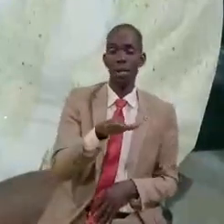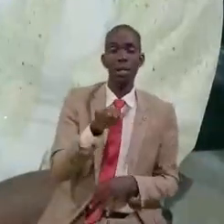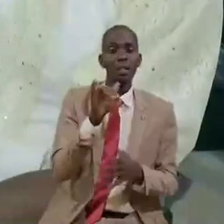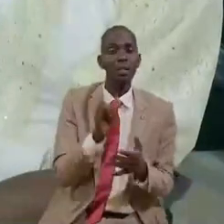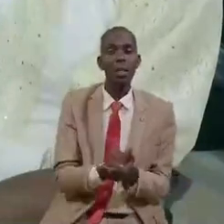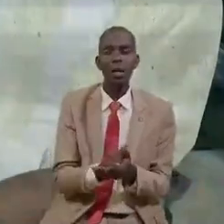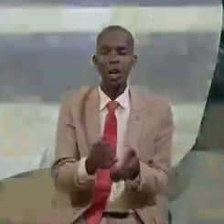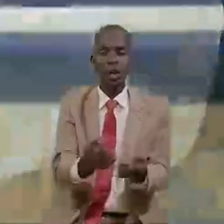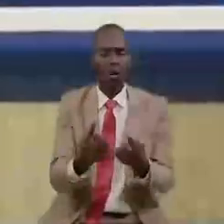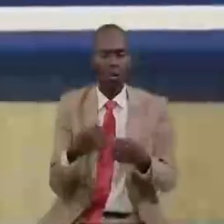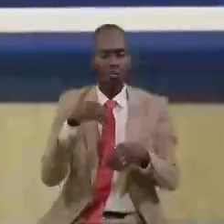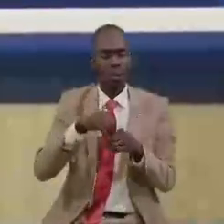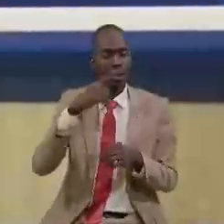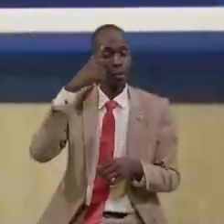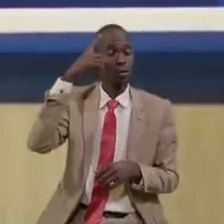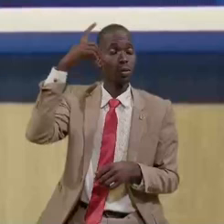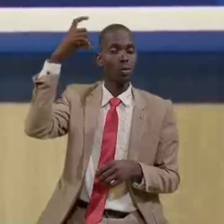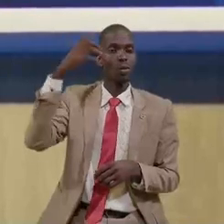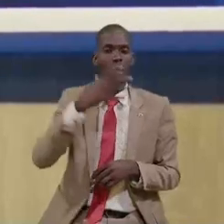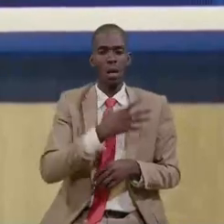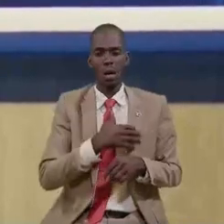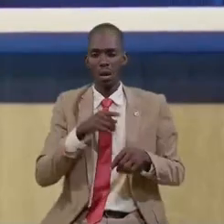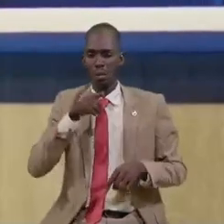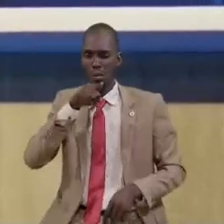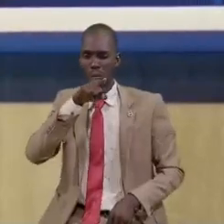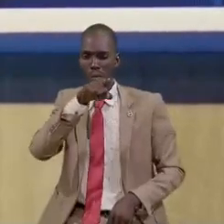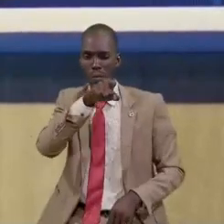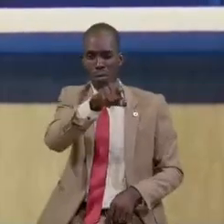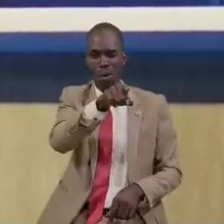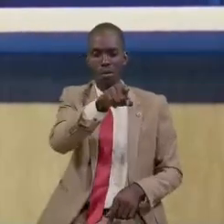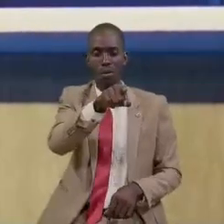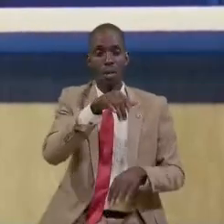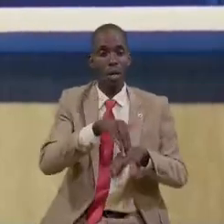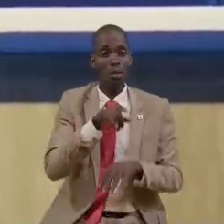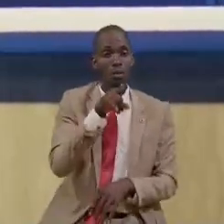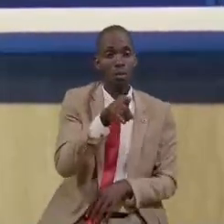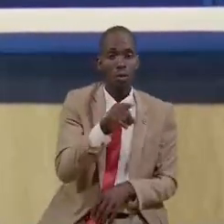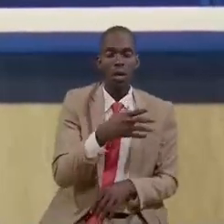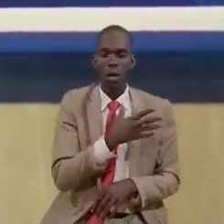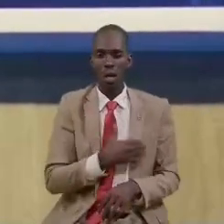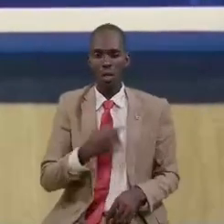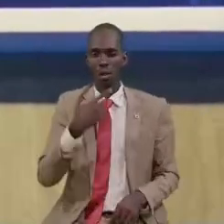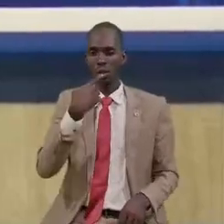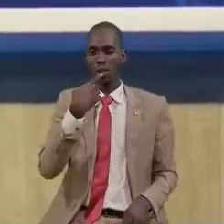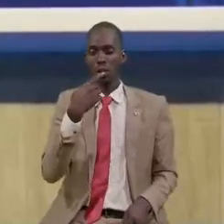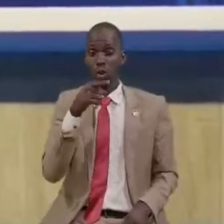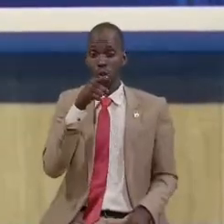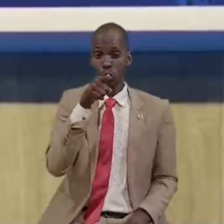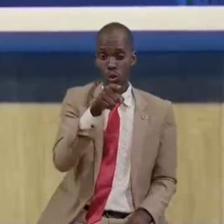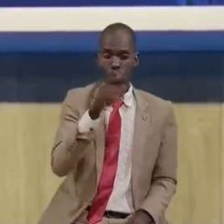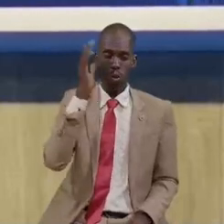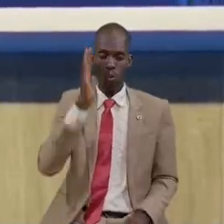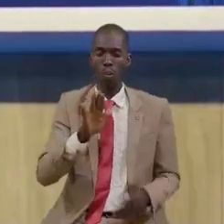Ceux-là qui viennent dans le songe et vous droitent dans le rêve et disent que toi tu seras